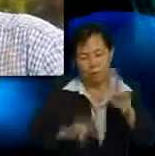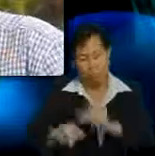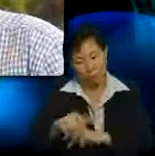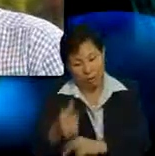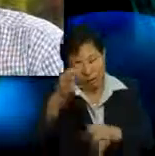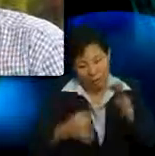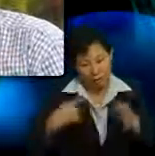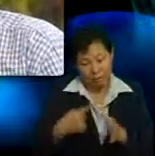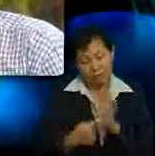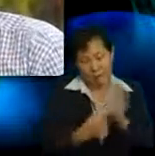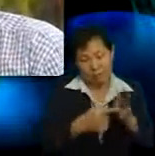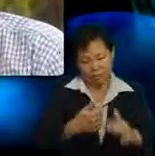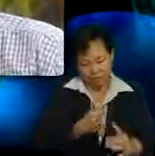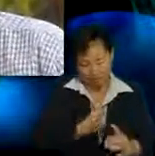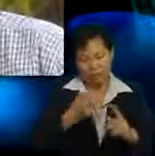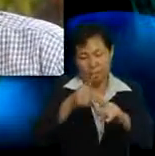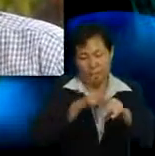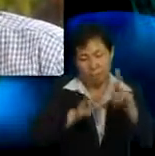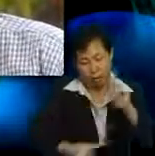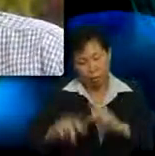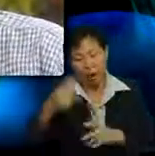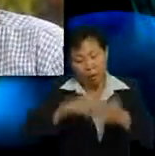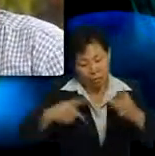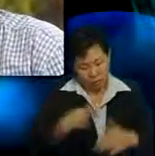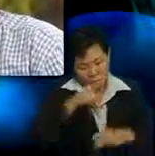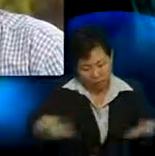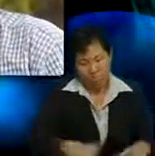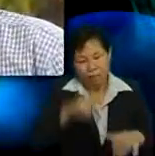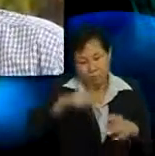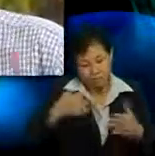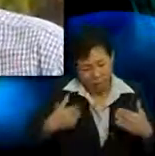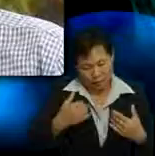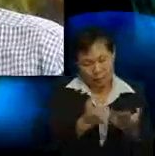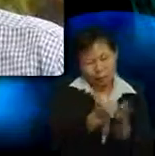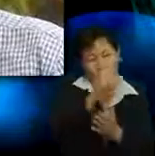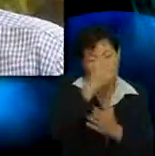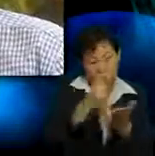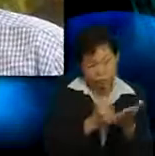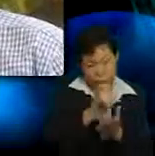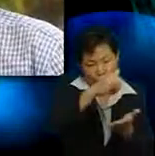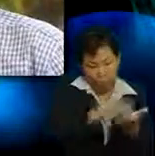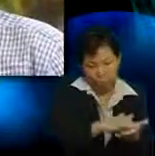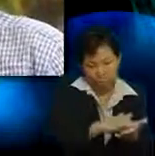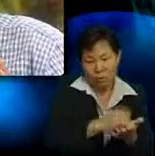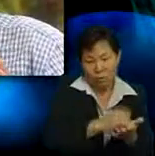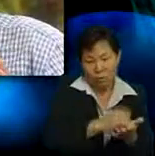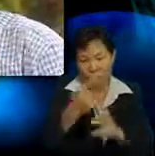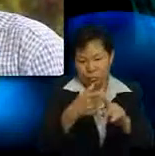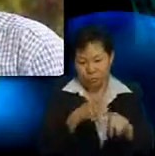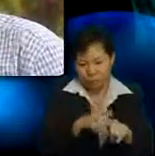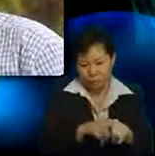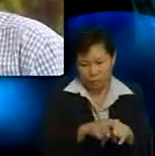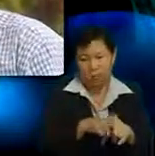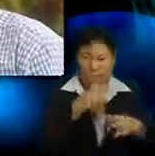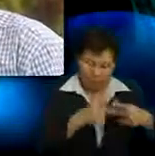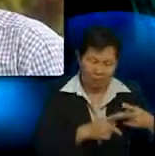nak mempamerkan diri kita kepada orang yang lain, apa yang kita kena buat adalah kita kena ada kejujuran. Kerana kejujuran adalah merupakan salah satu daripada ciri